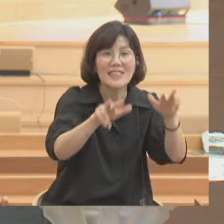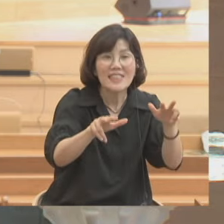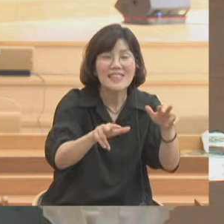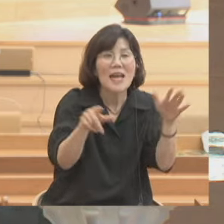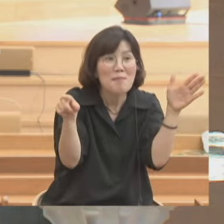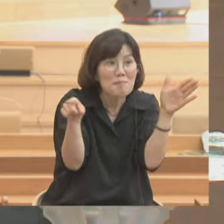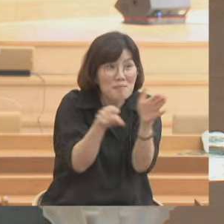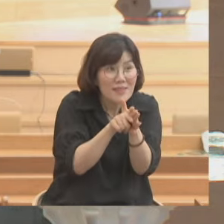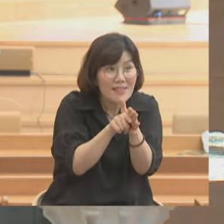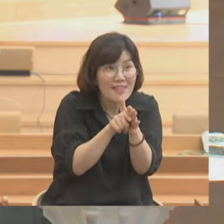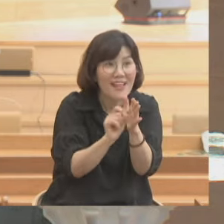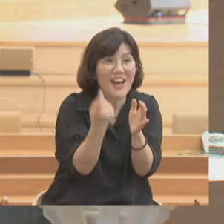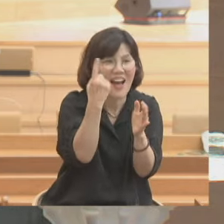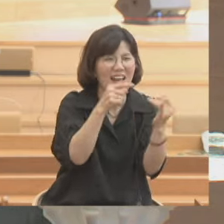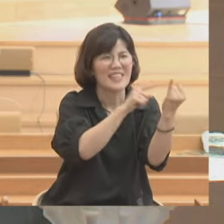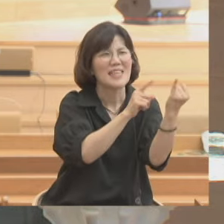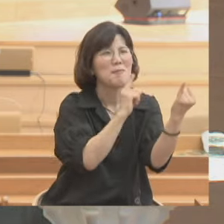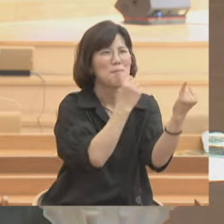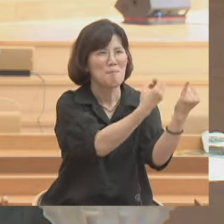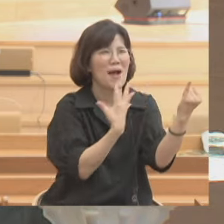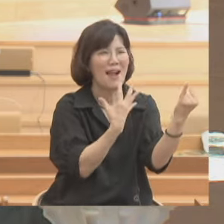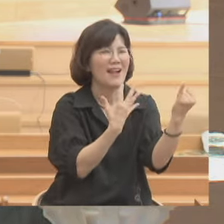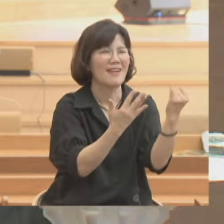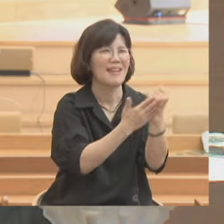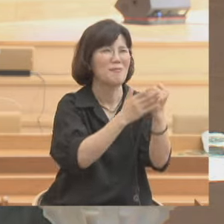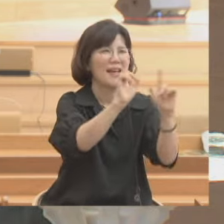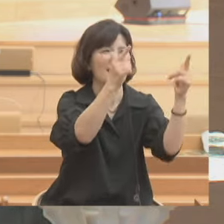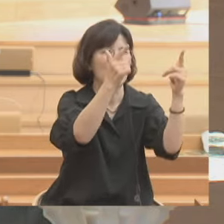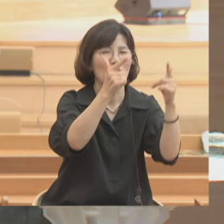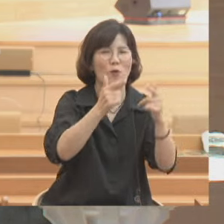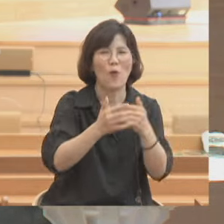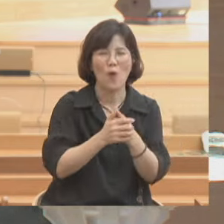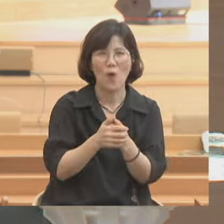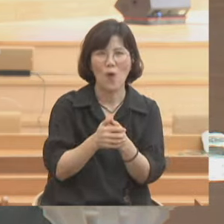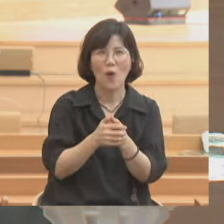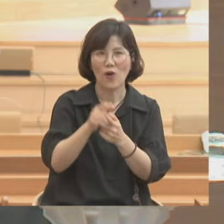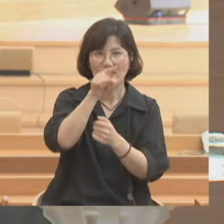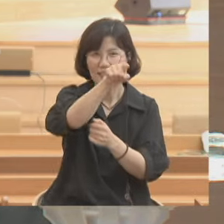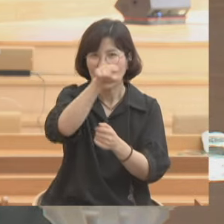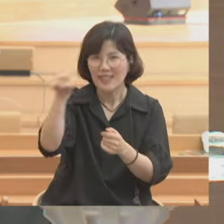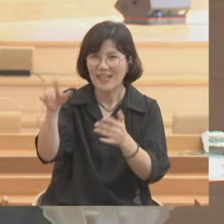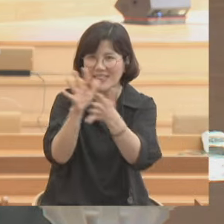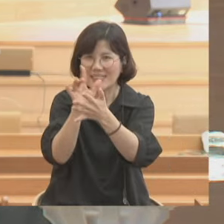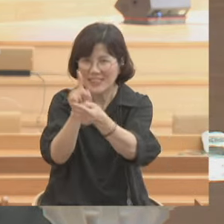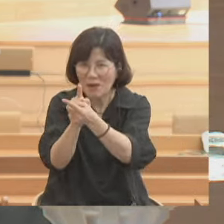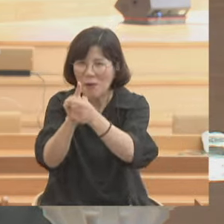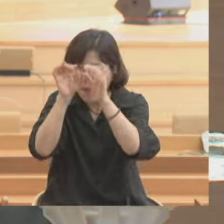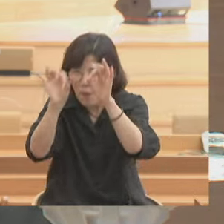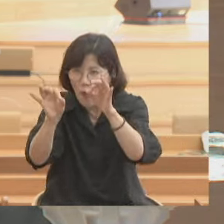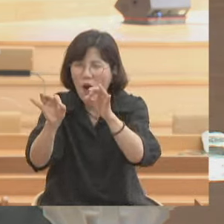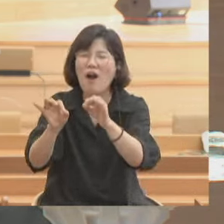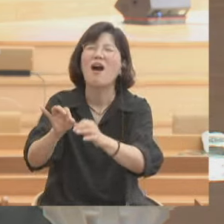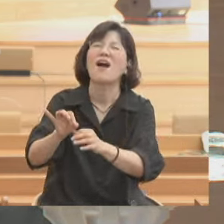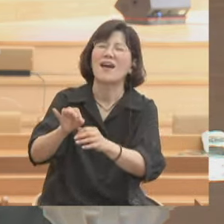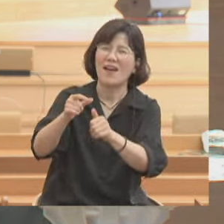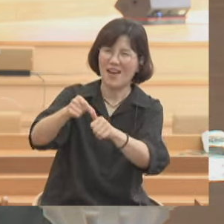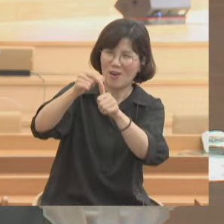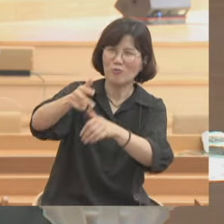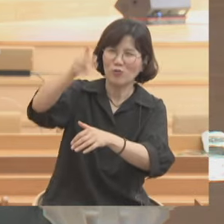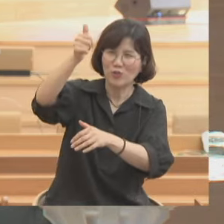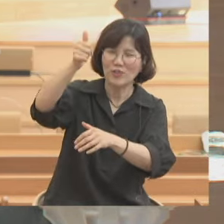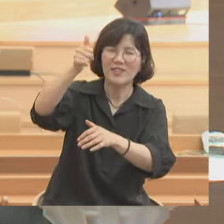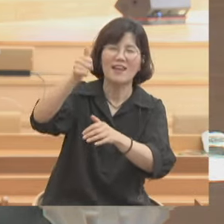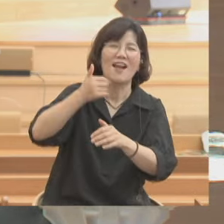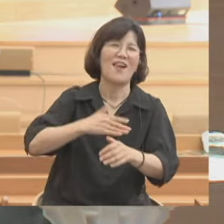믿는 것은 내 말로 인함이 아니니 이는 우리가 친히 듣고 그가 참으로 세상의 구주이신 줄 알미라